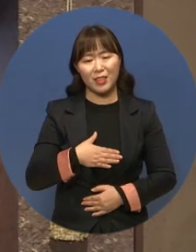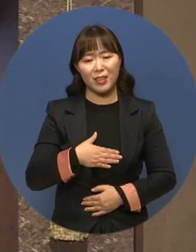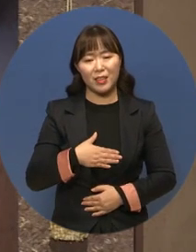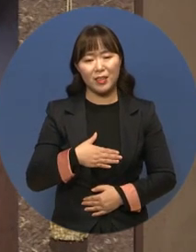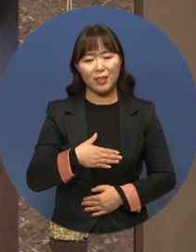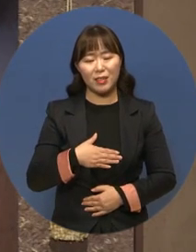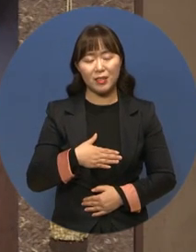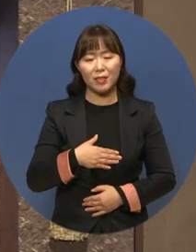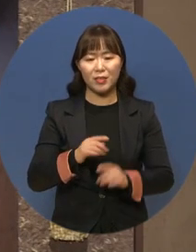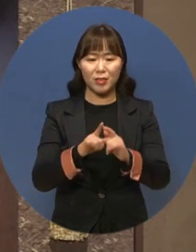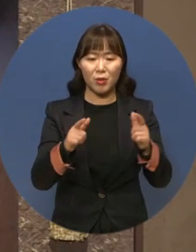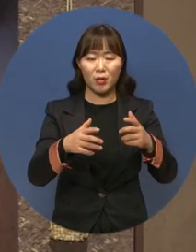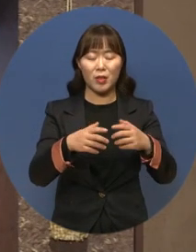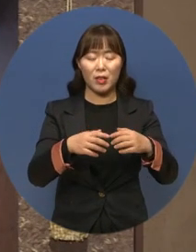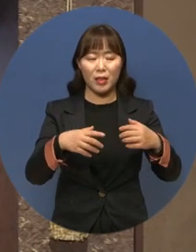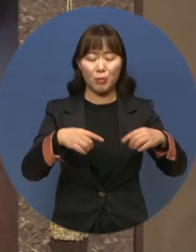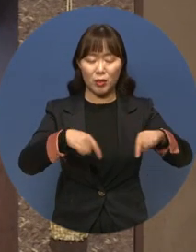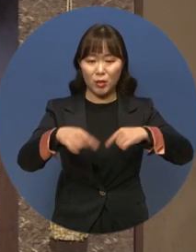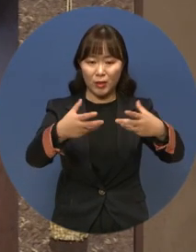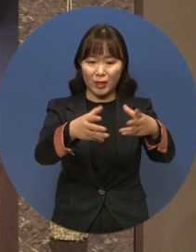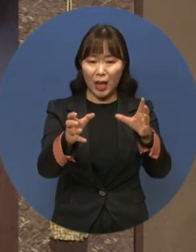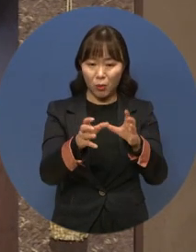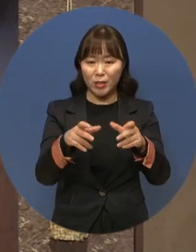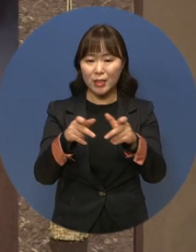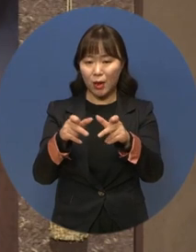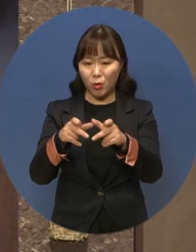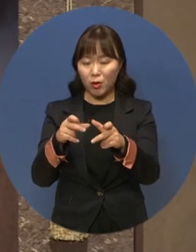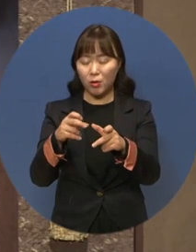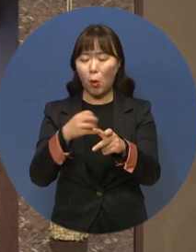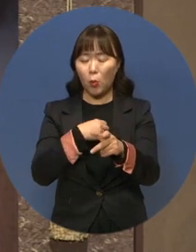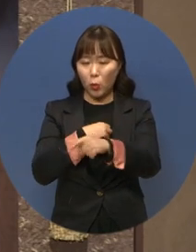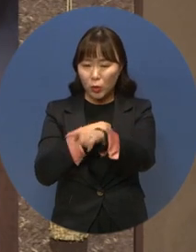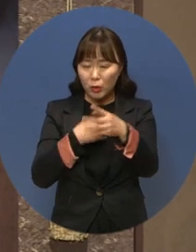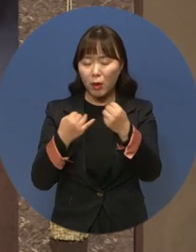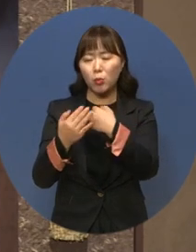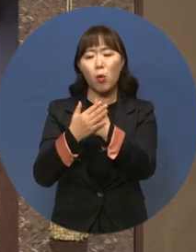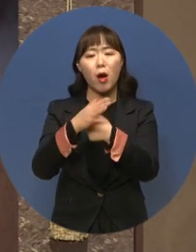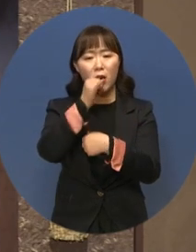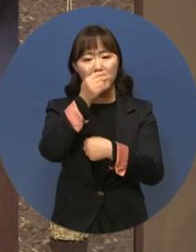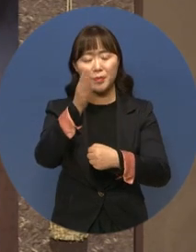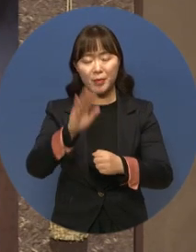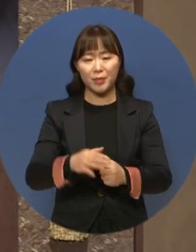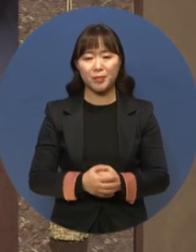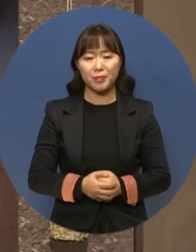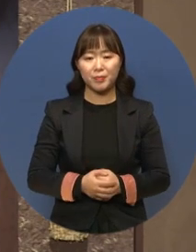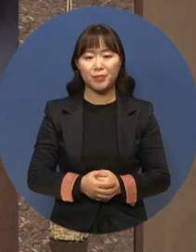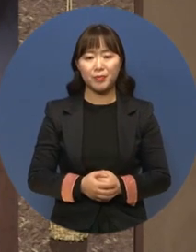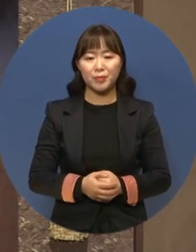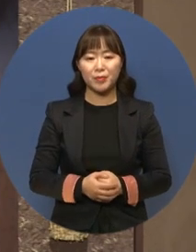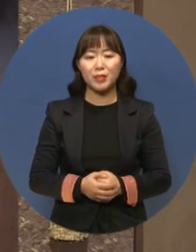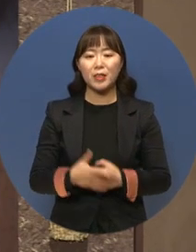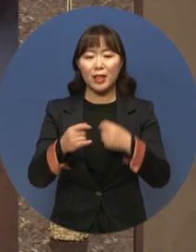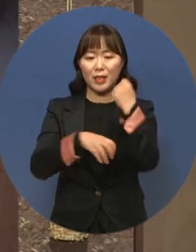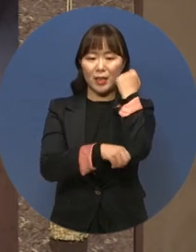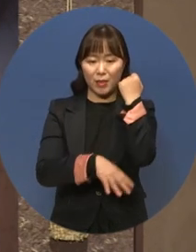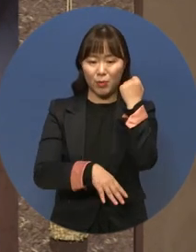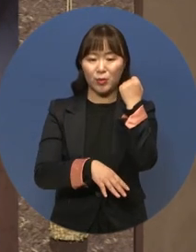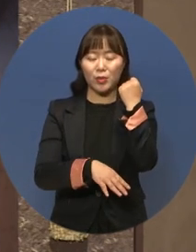2년여 이제 여러 당원들이 장애인 네. 당원들이 많이 또 도와서 됐지만은 네, 네. 그런